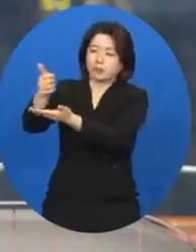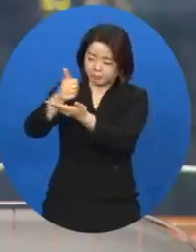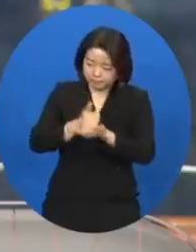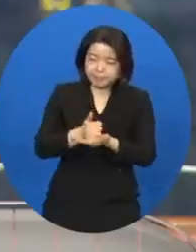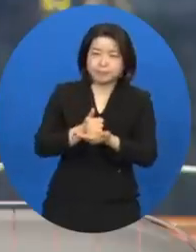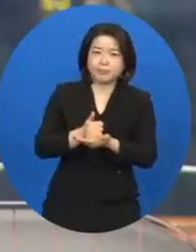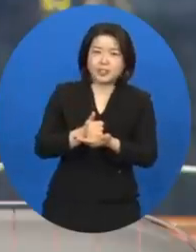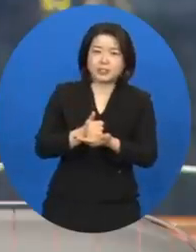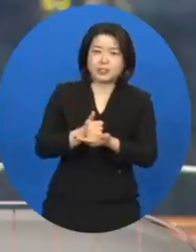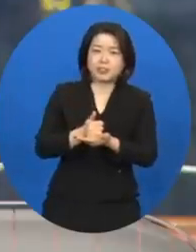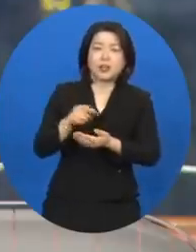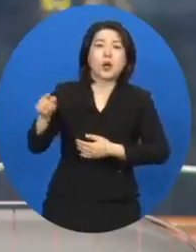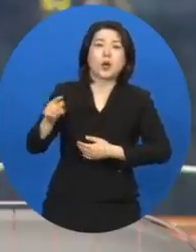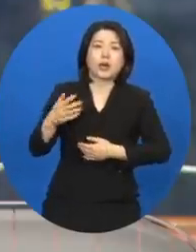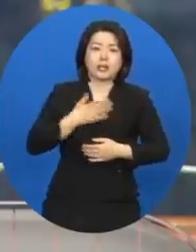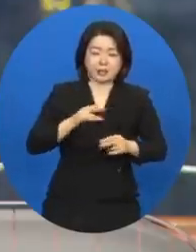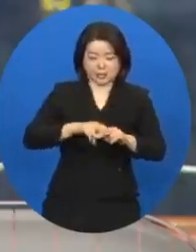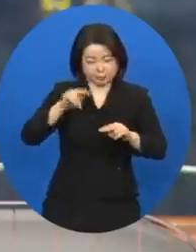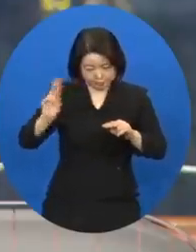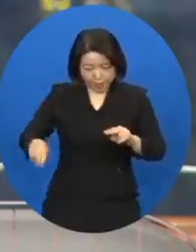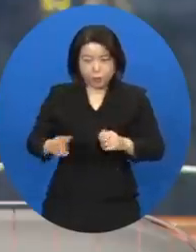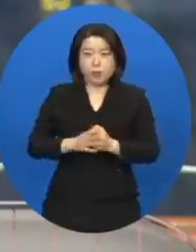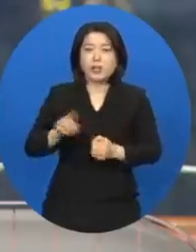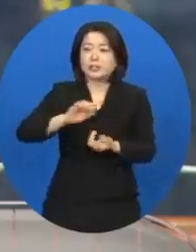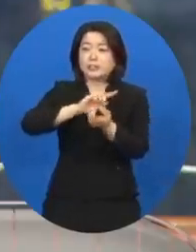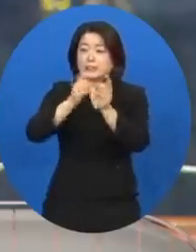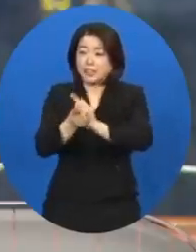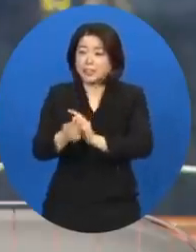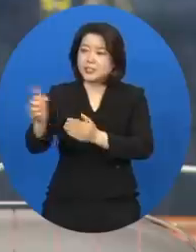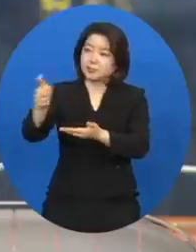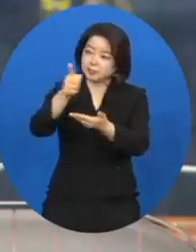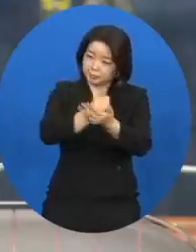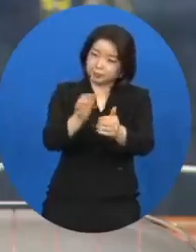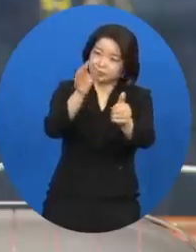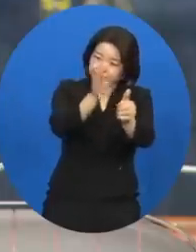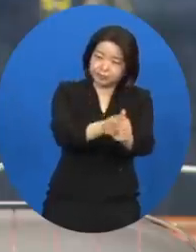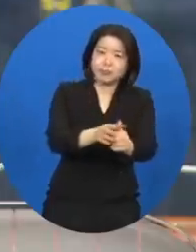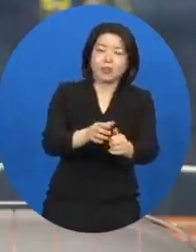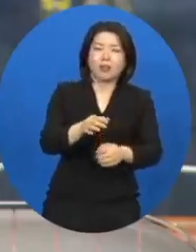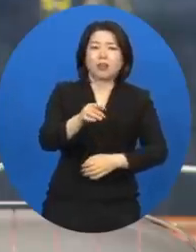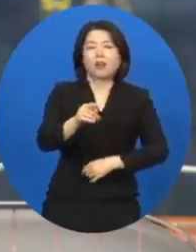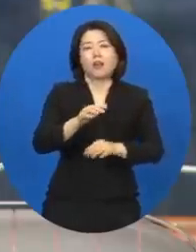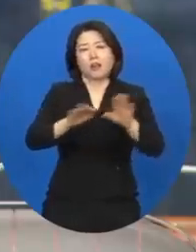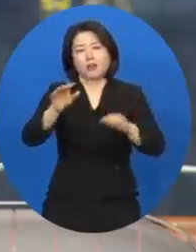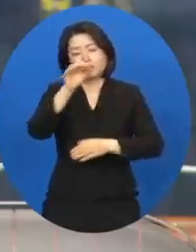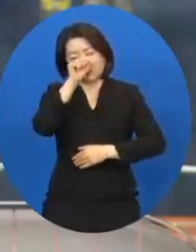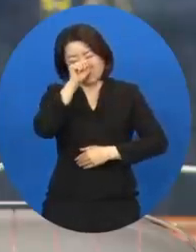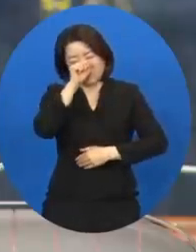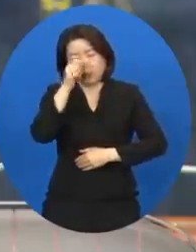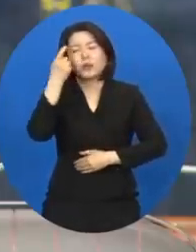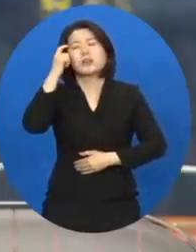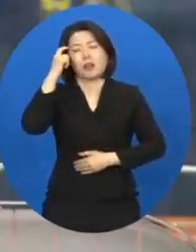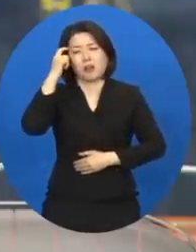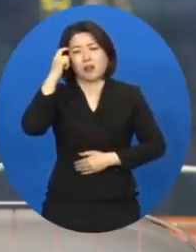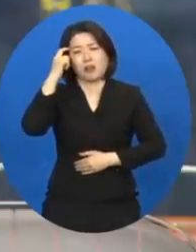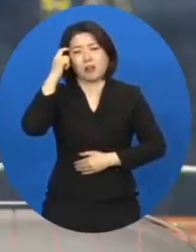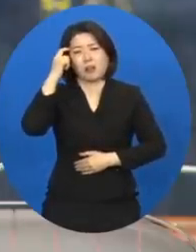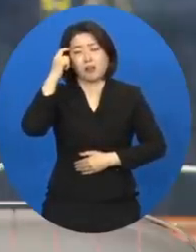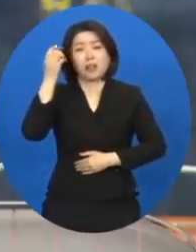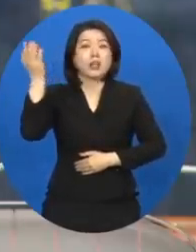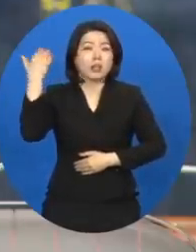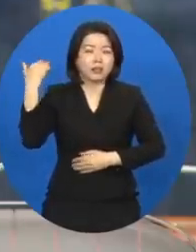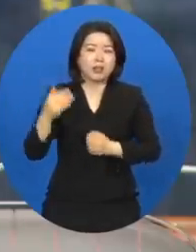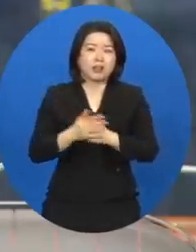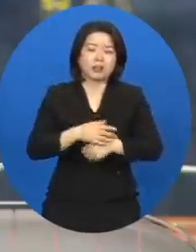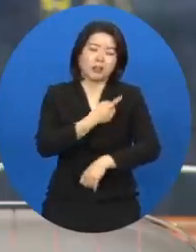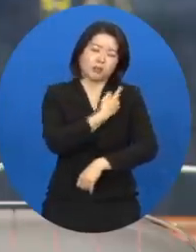좀 청빙해서 저는 그냥 물러나고 그분이 교회 문제를 해결하면 좋겠습니다. 하나님, 능력이 안